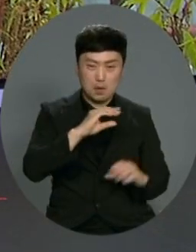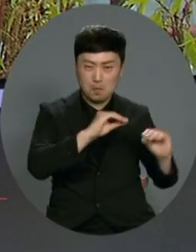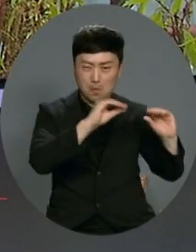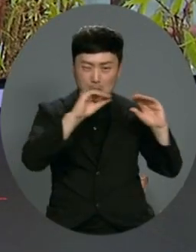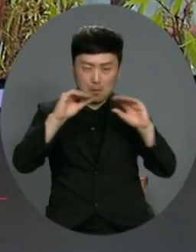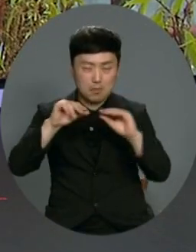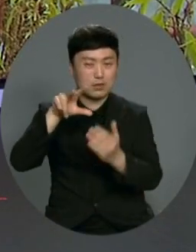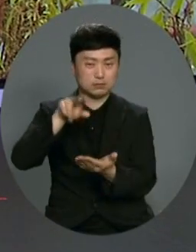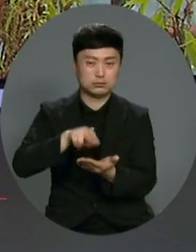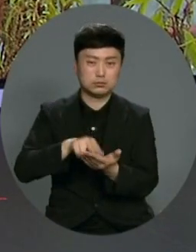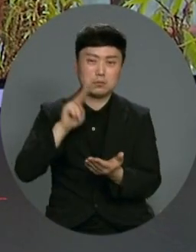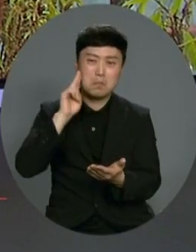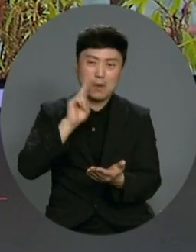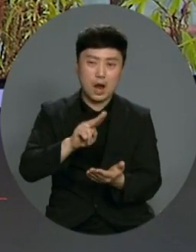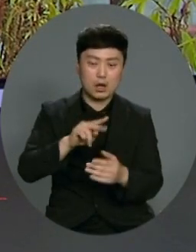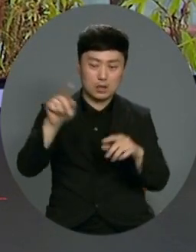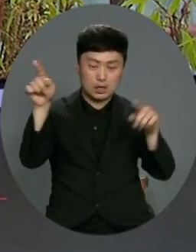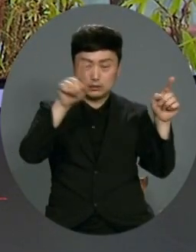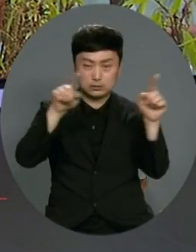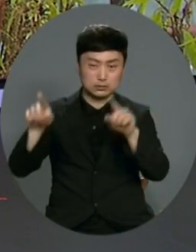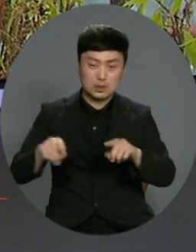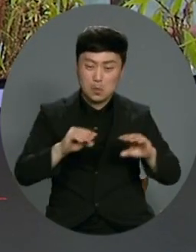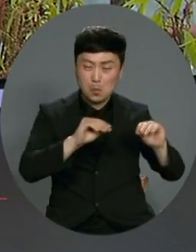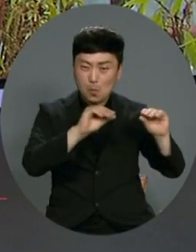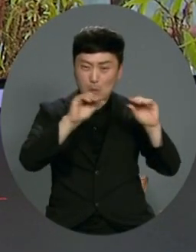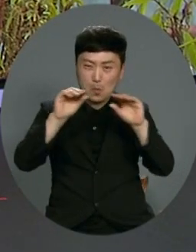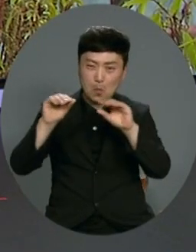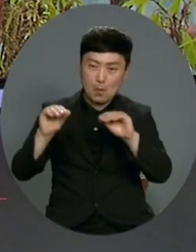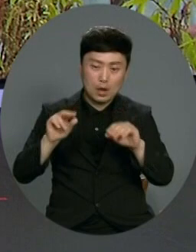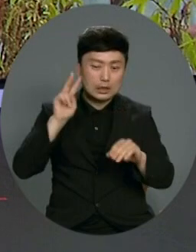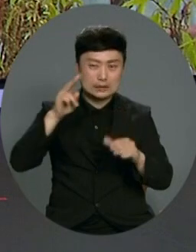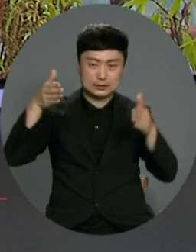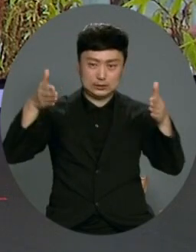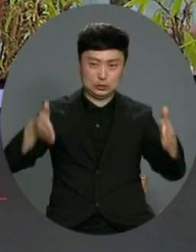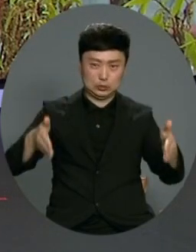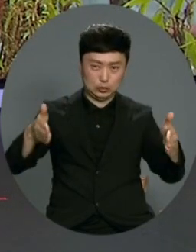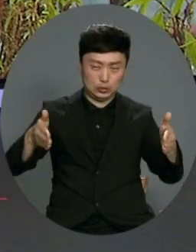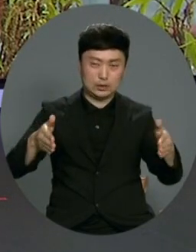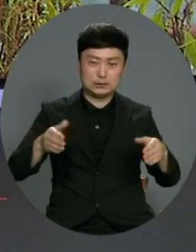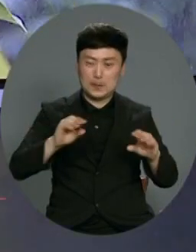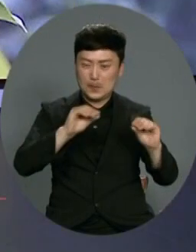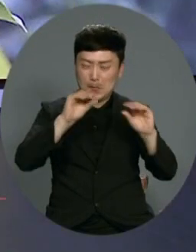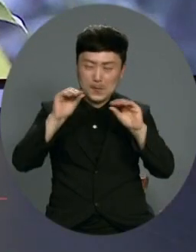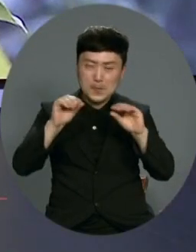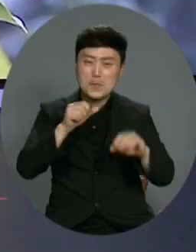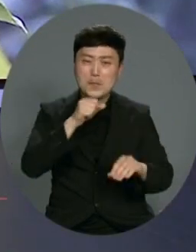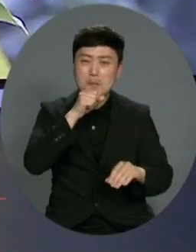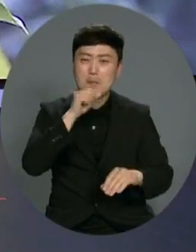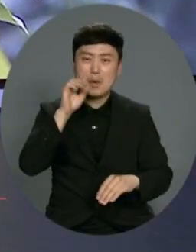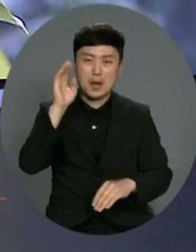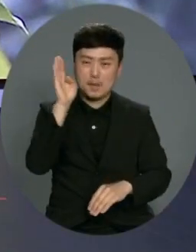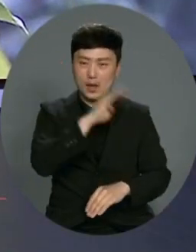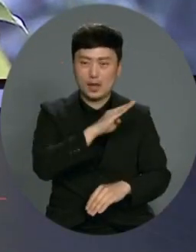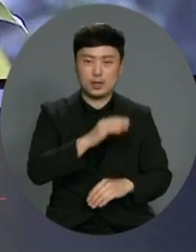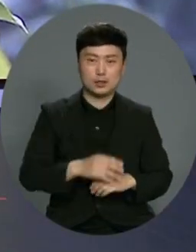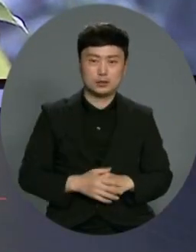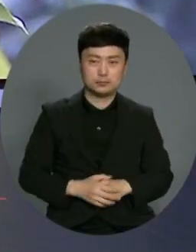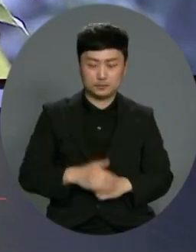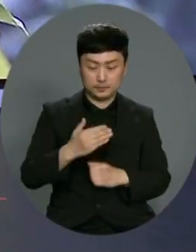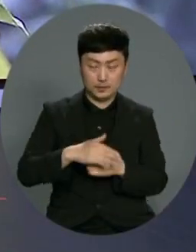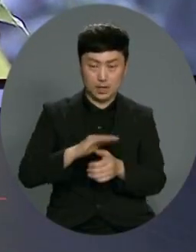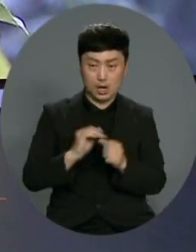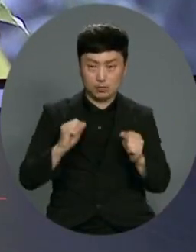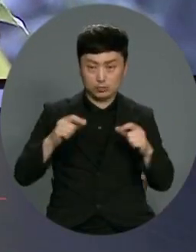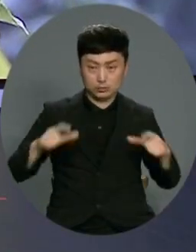가장 문제였는데요 전국이 모래먼즈로 뒤덮이며 이틀 넘게 고농도 미세먼지가 기승을 부렸습니다 우리 지역도